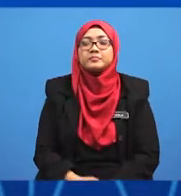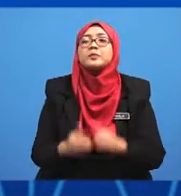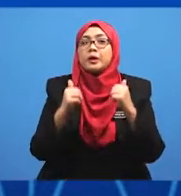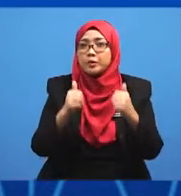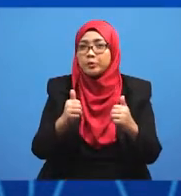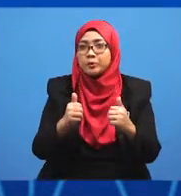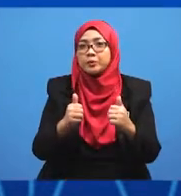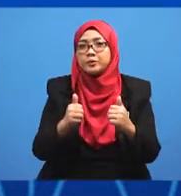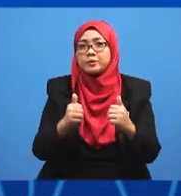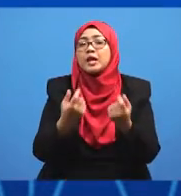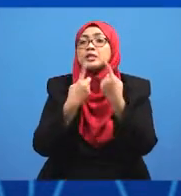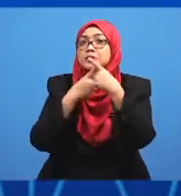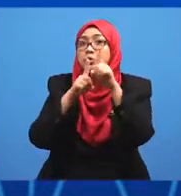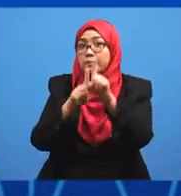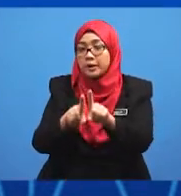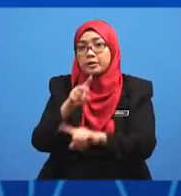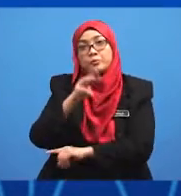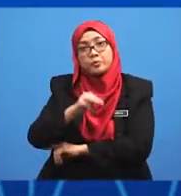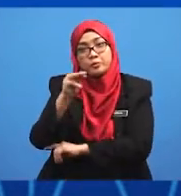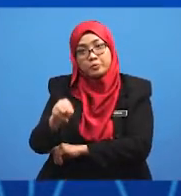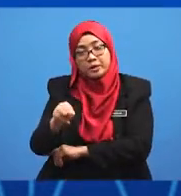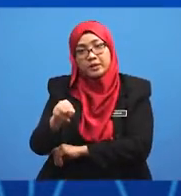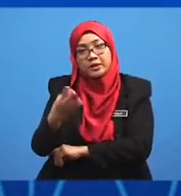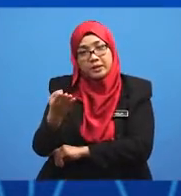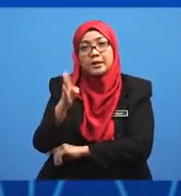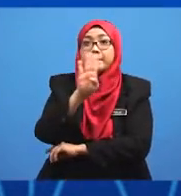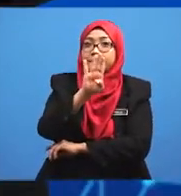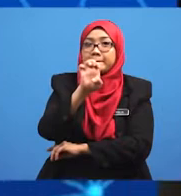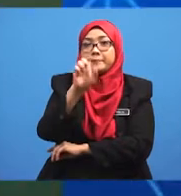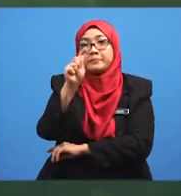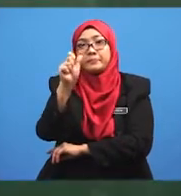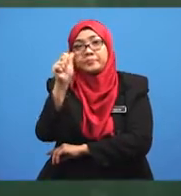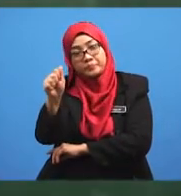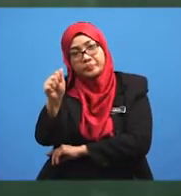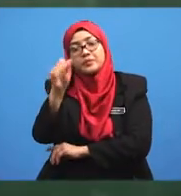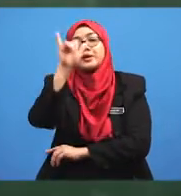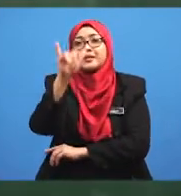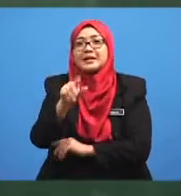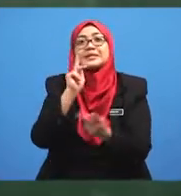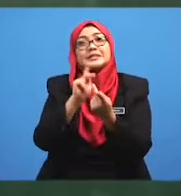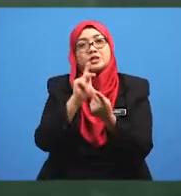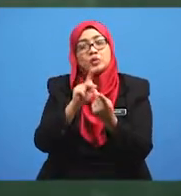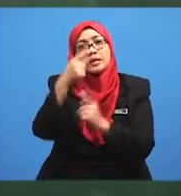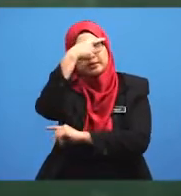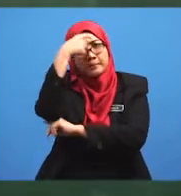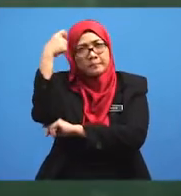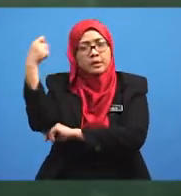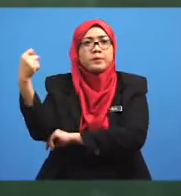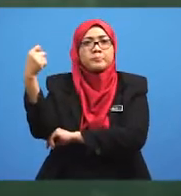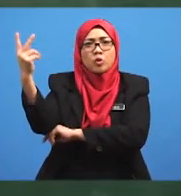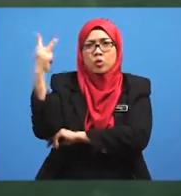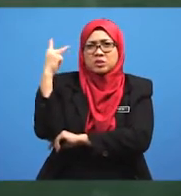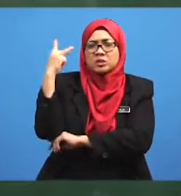Bagus, tepat sekali. Jawapan murid-murid, beta lah yang sesuai. Kerana kuasa